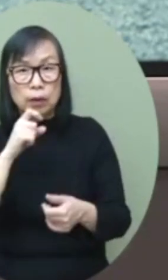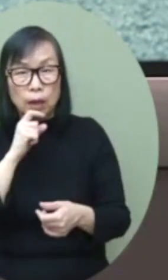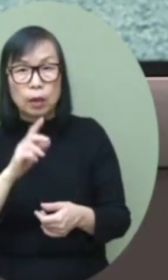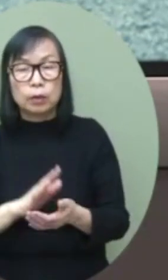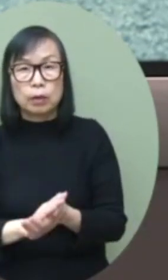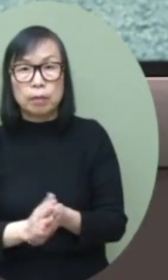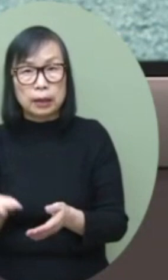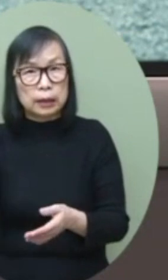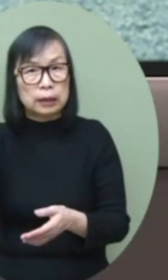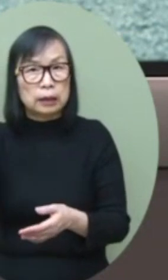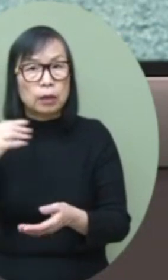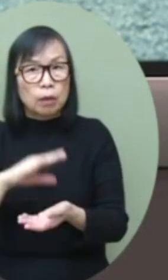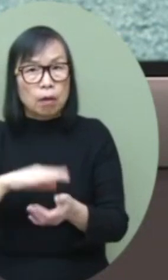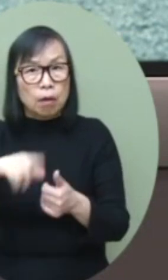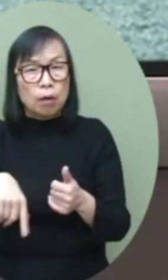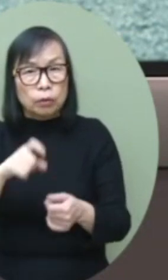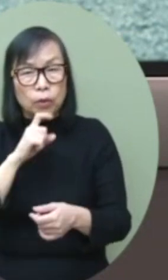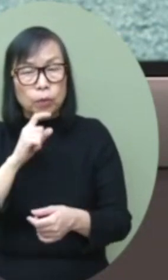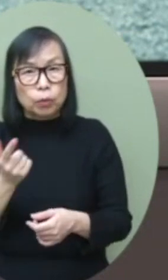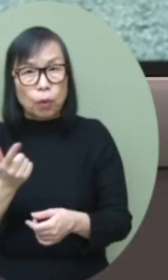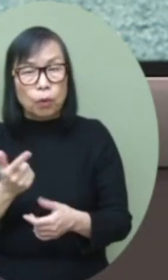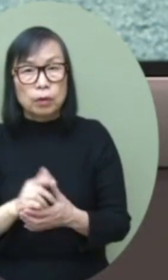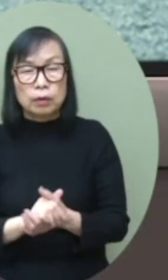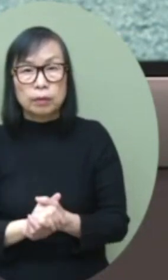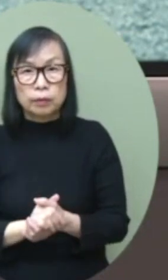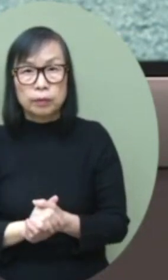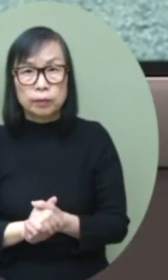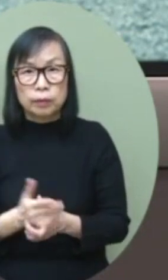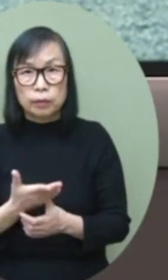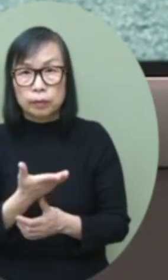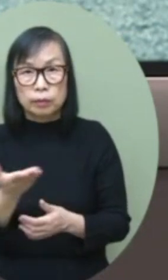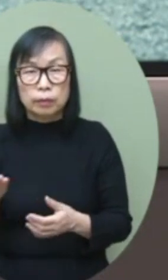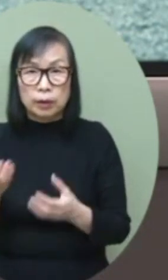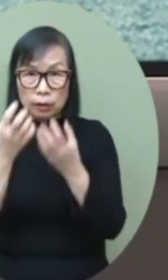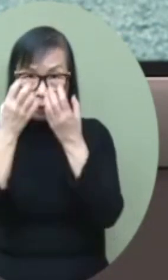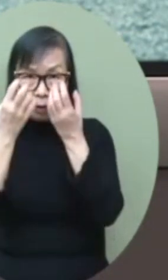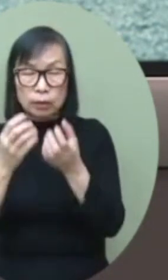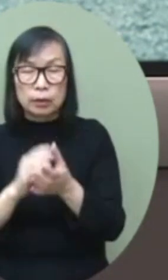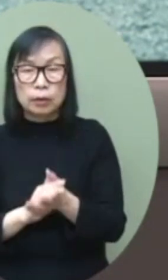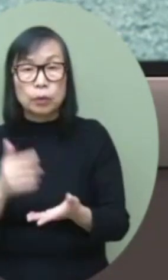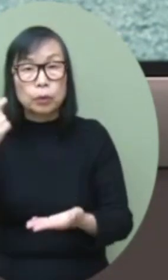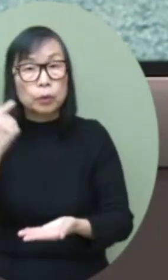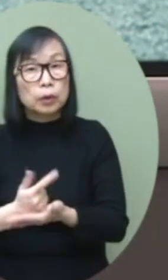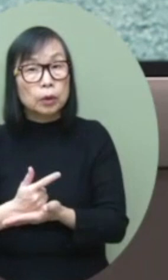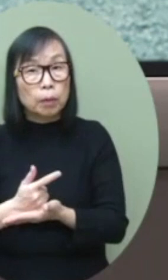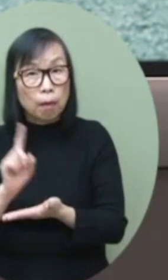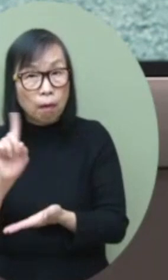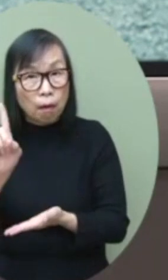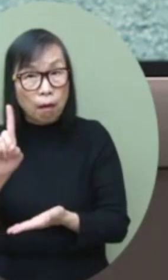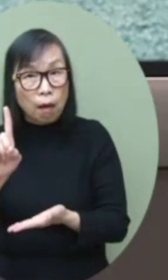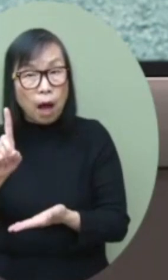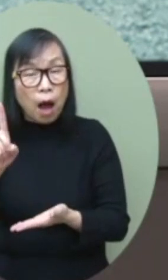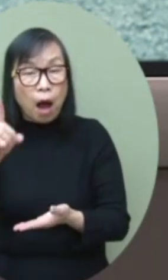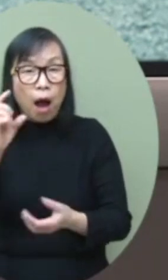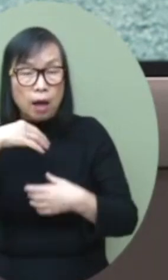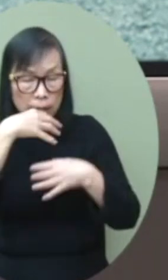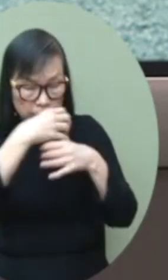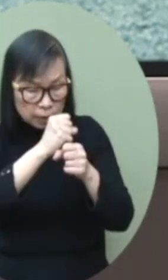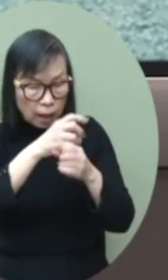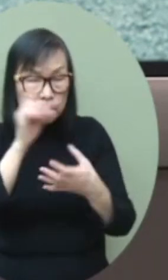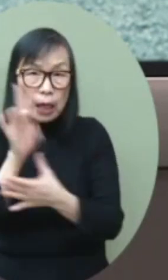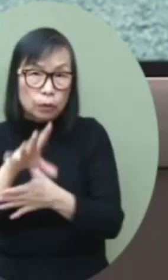前的個案其實都不少嘅，咁變咗大家都是要留意。我想最重要就是早啲檢測咯，因